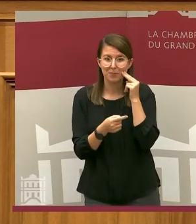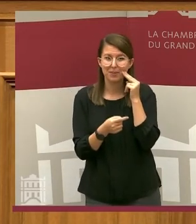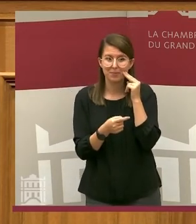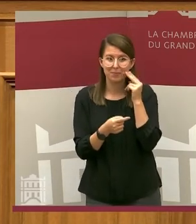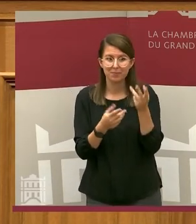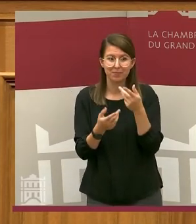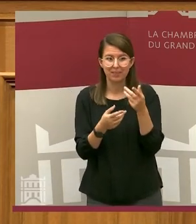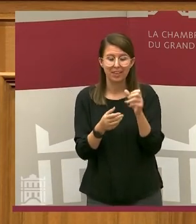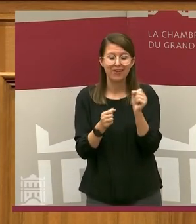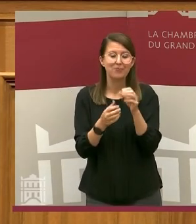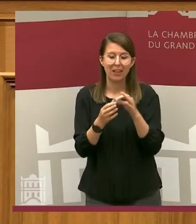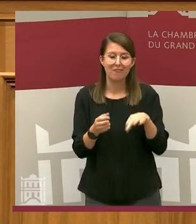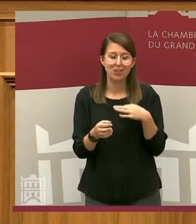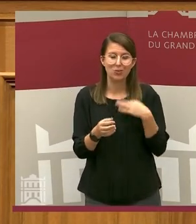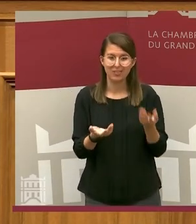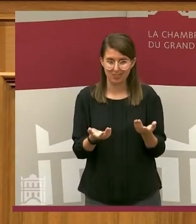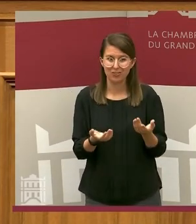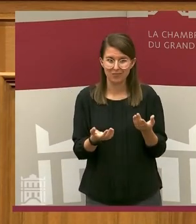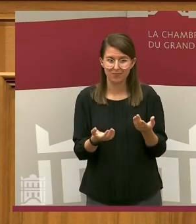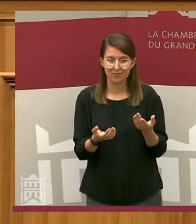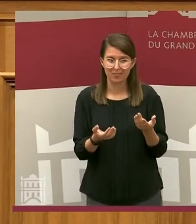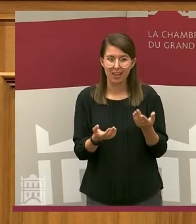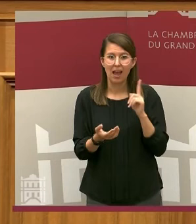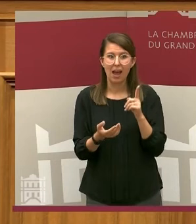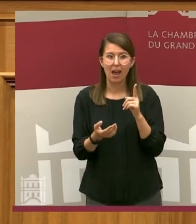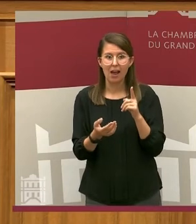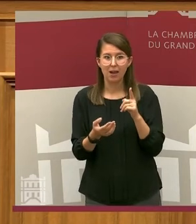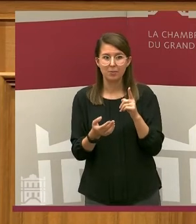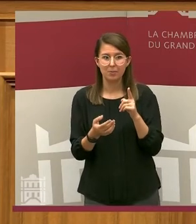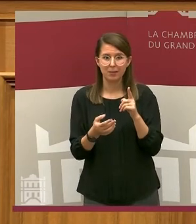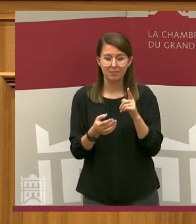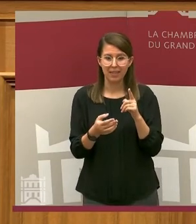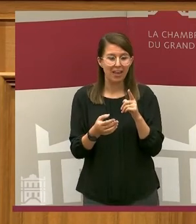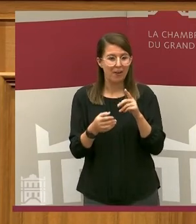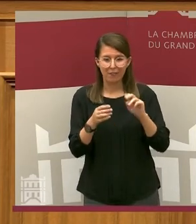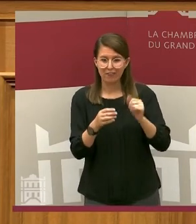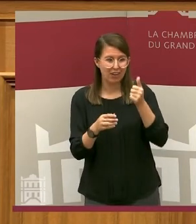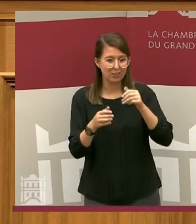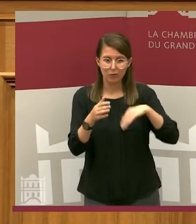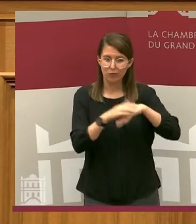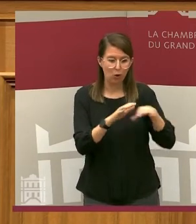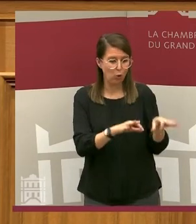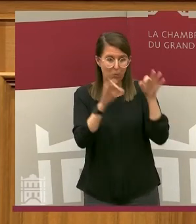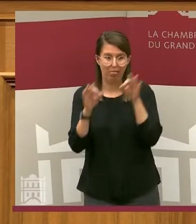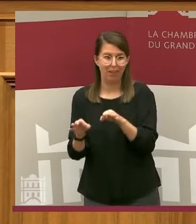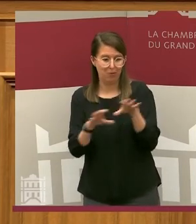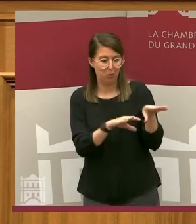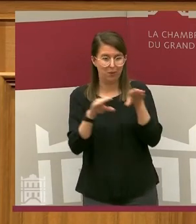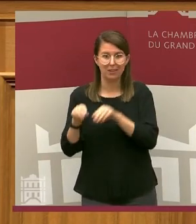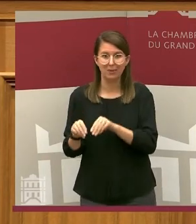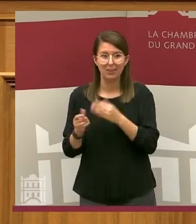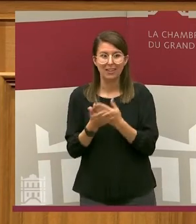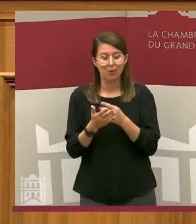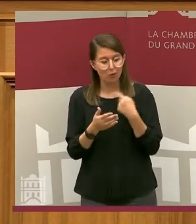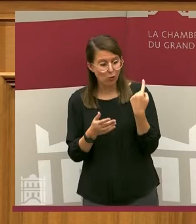dem Französisch geschuldet, hat er praktisch von unserem Vorschlag überholt. Dafür kann ich Kritik, die Regierung demnächst in unserem